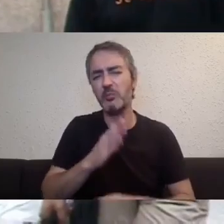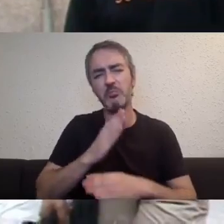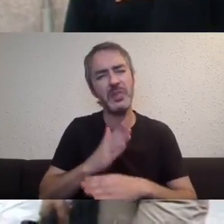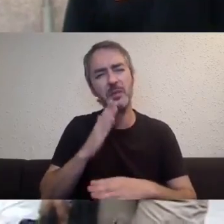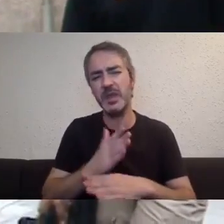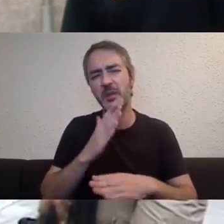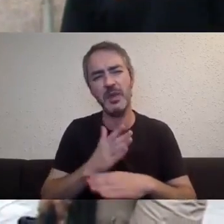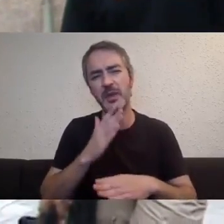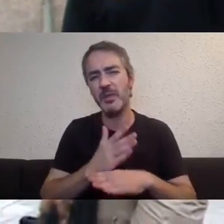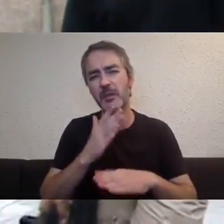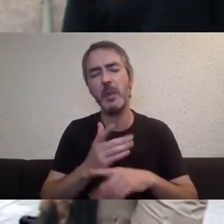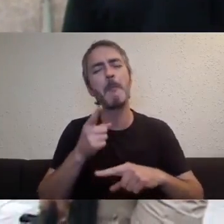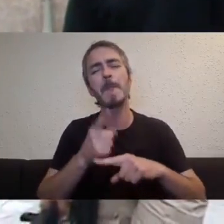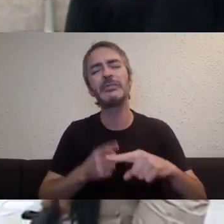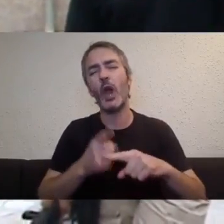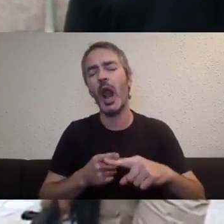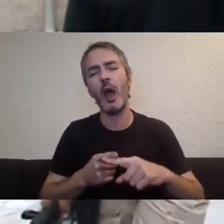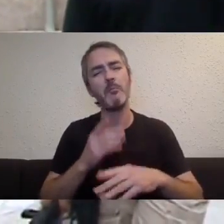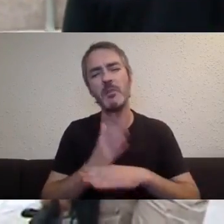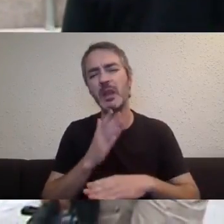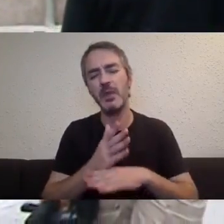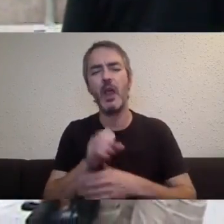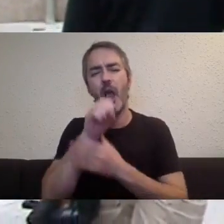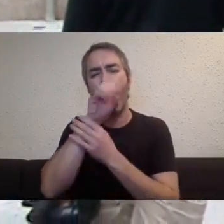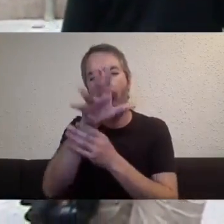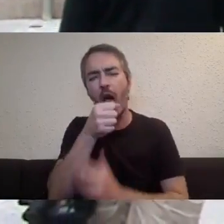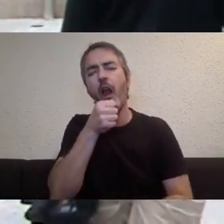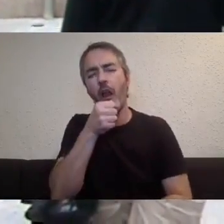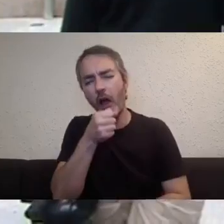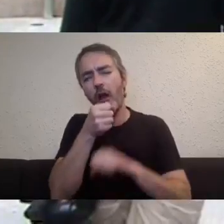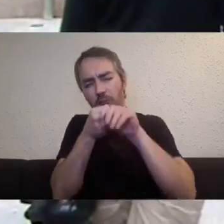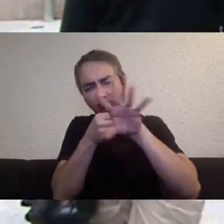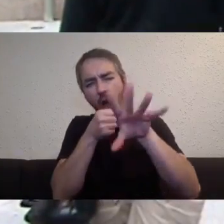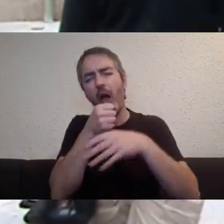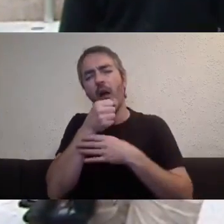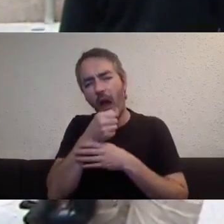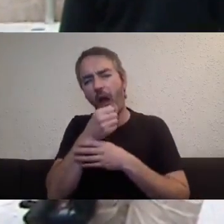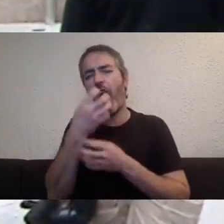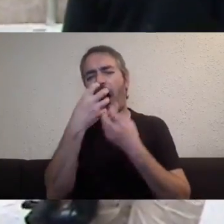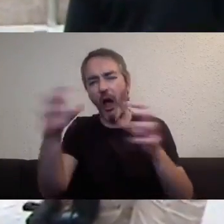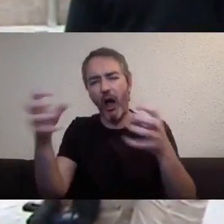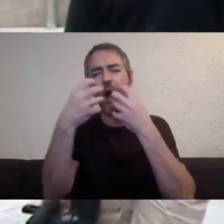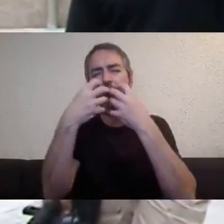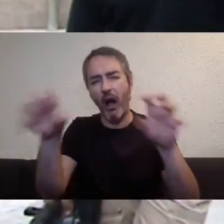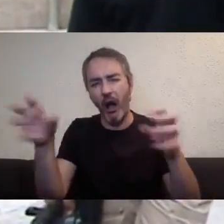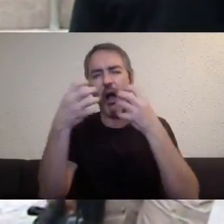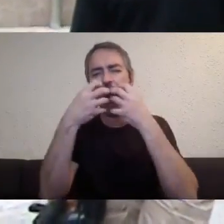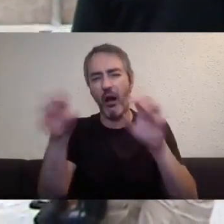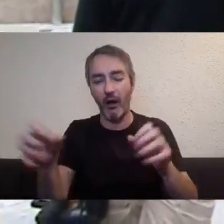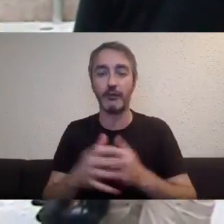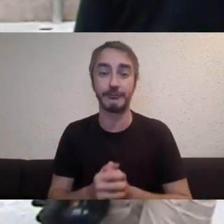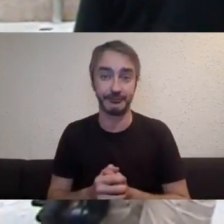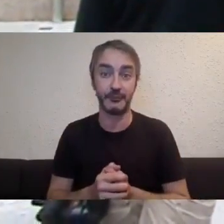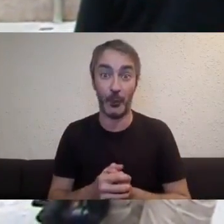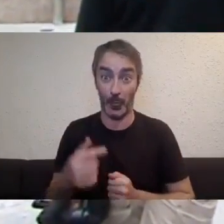no? Dies, però sempre hi havia ja durant mitja hora el megàfono i fent una